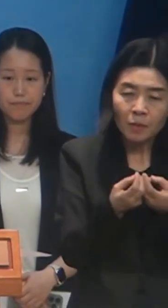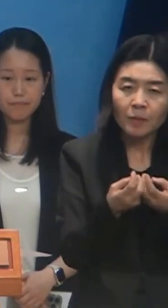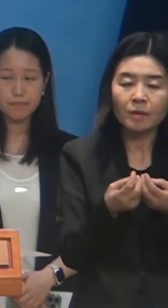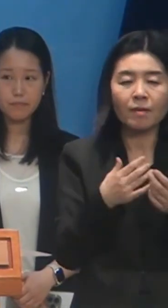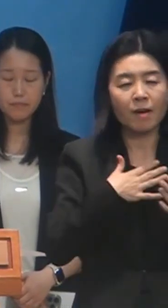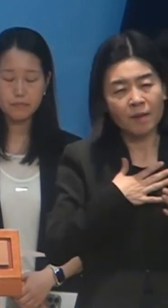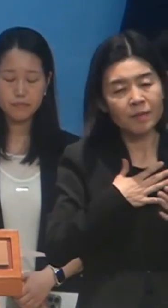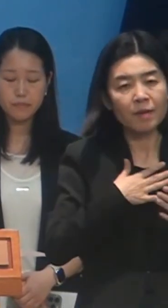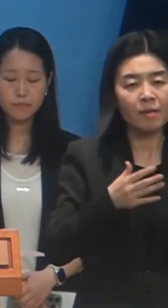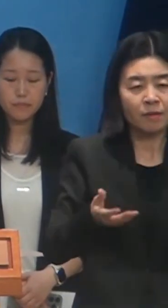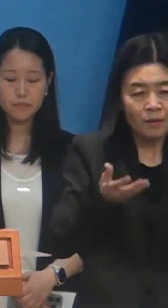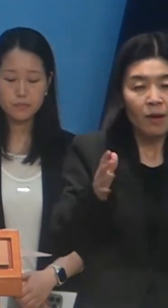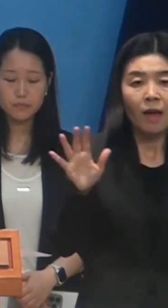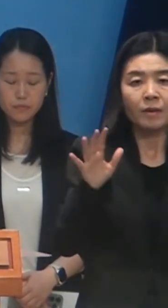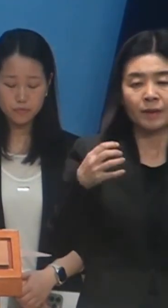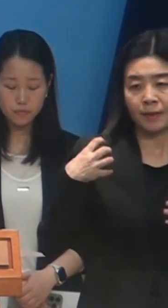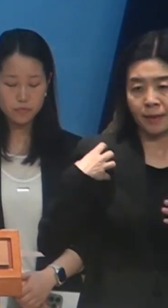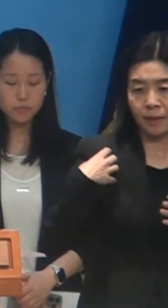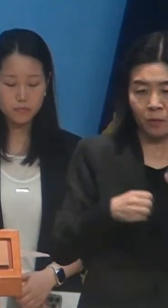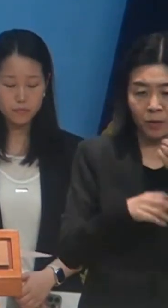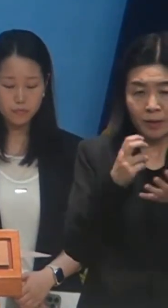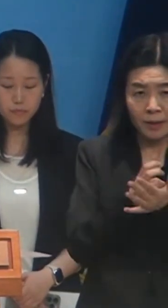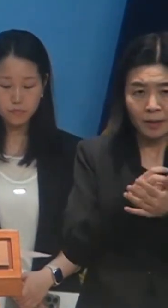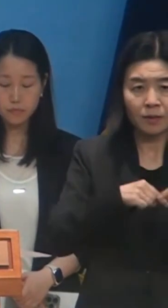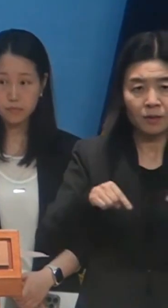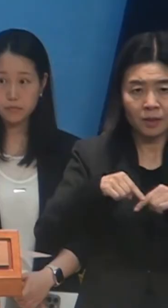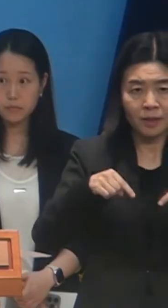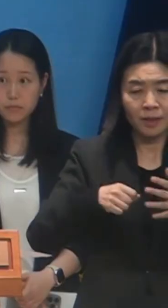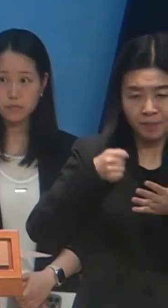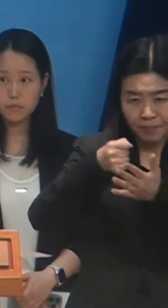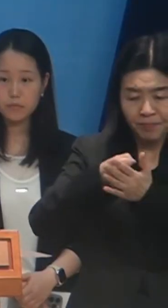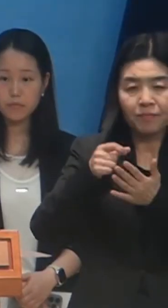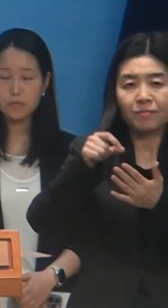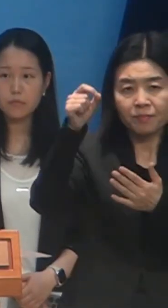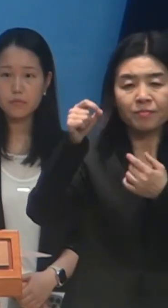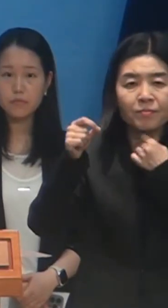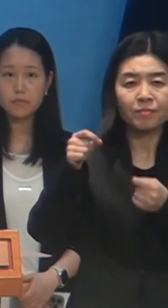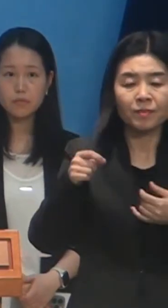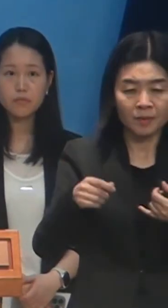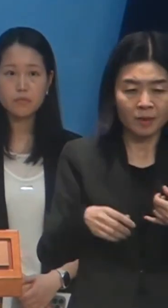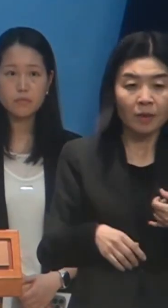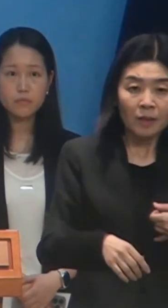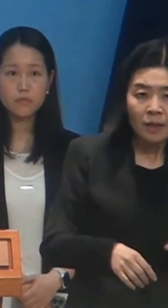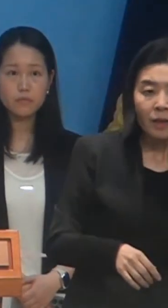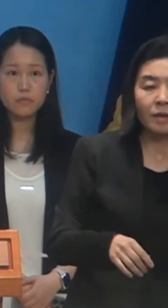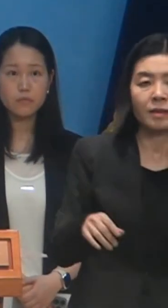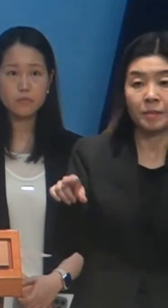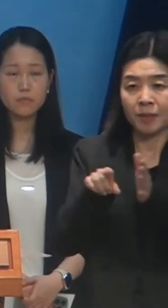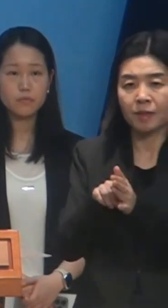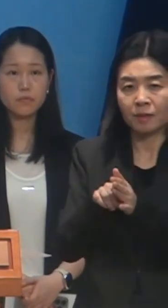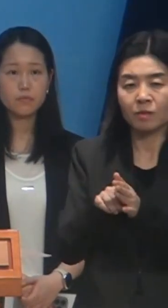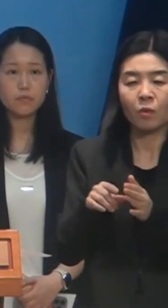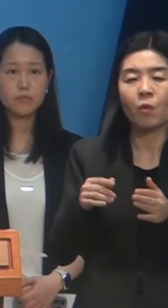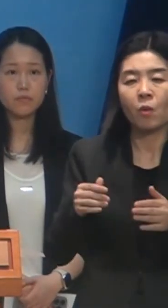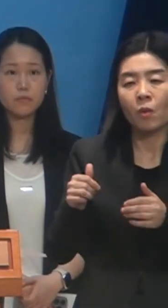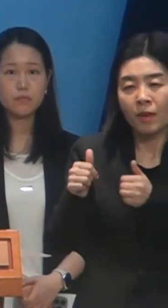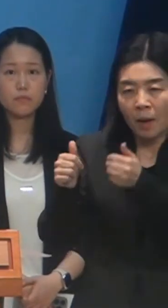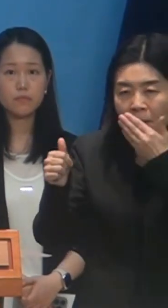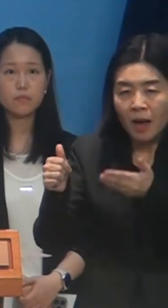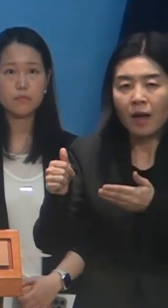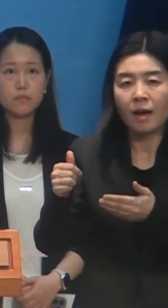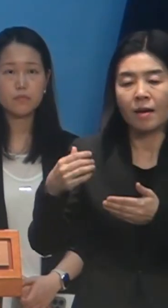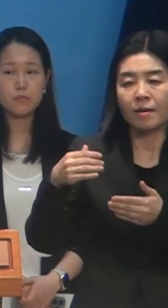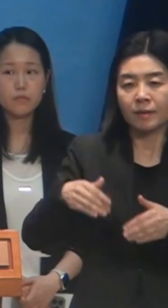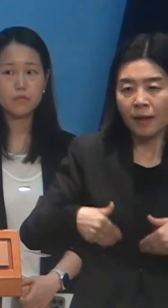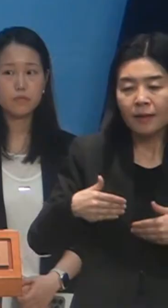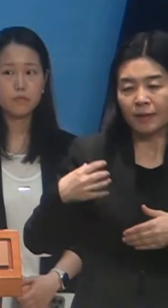아닌 책임과 원칙의 정치를 택합니다. 딸이 믿고 따를 수 있는 따뜻하면서도 책임감 있는